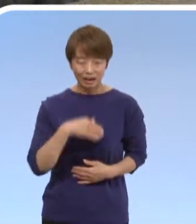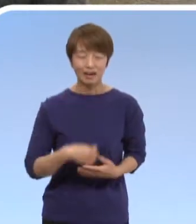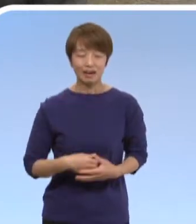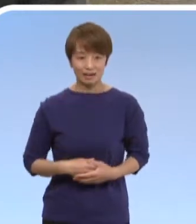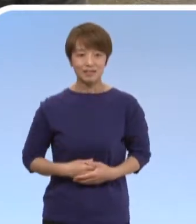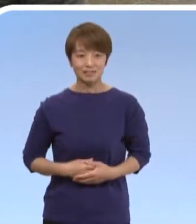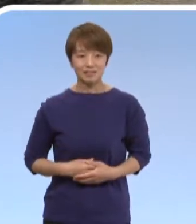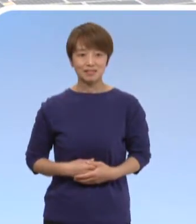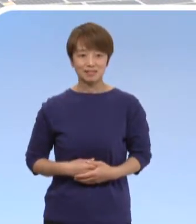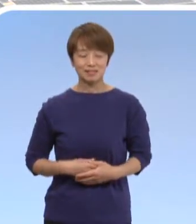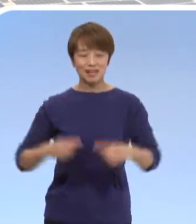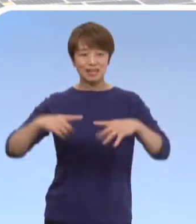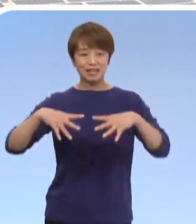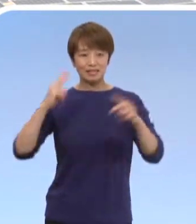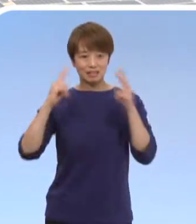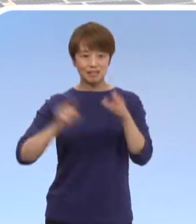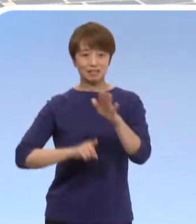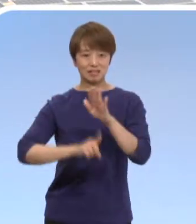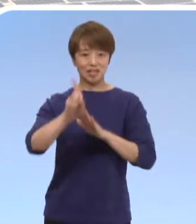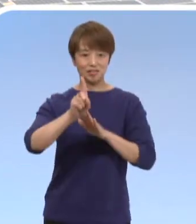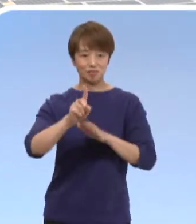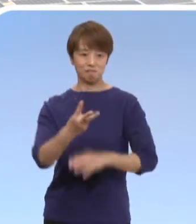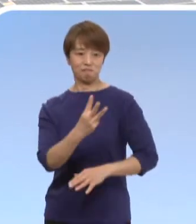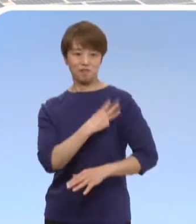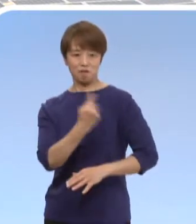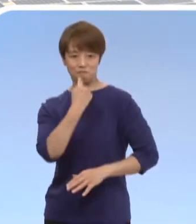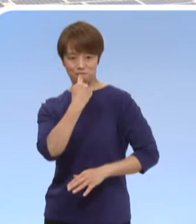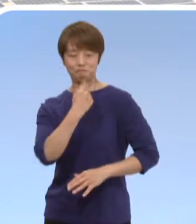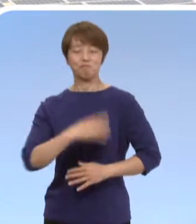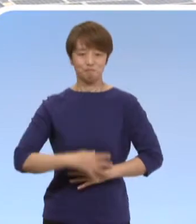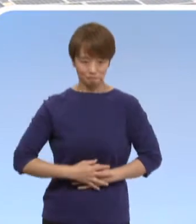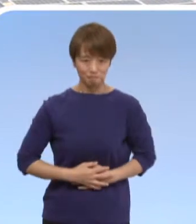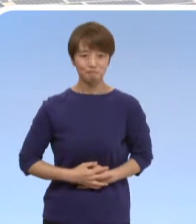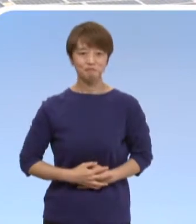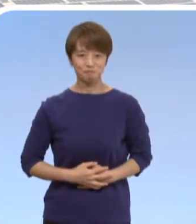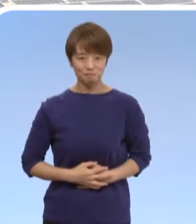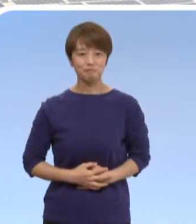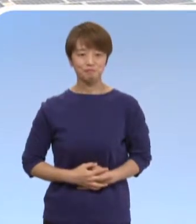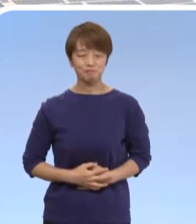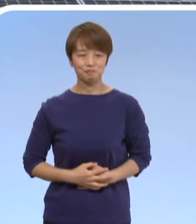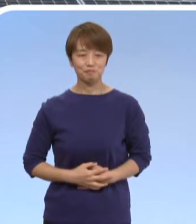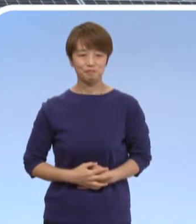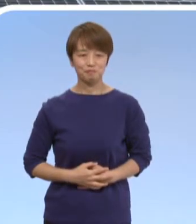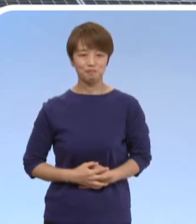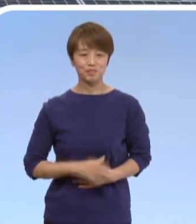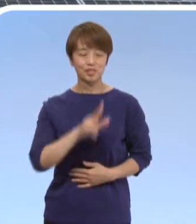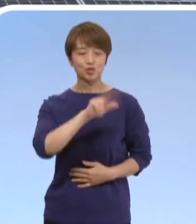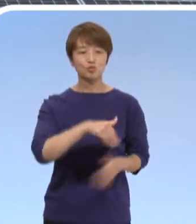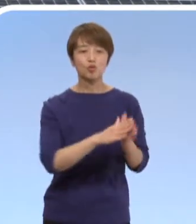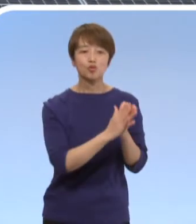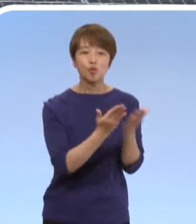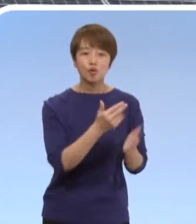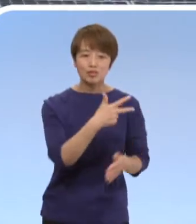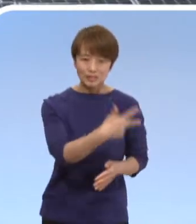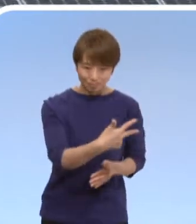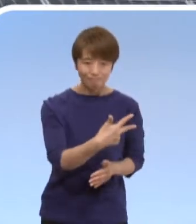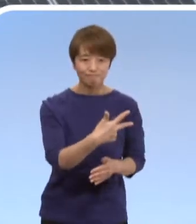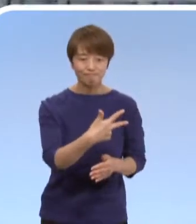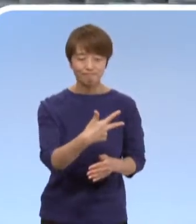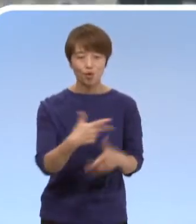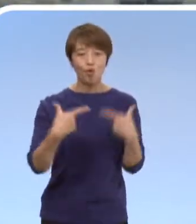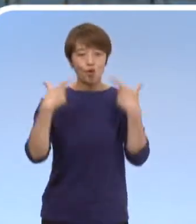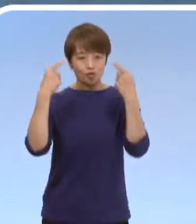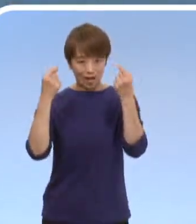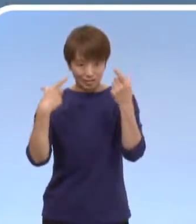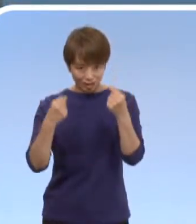長されながら、 はい、発電事業会社 PS 洲本株式会社の代表でもあります。洲本市と龍谷大学